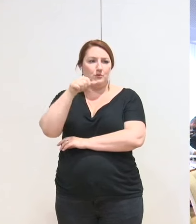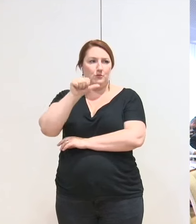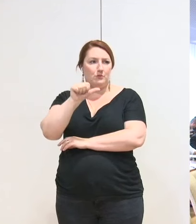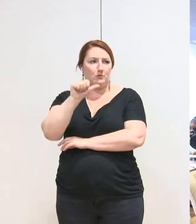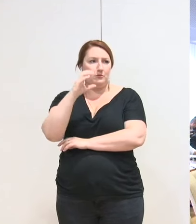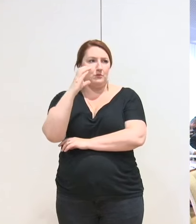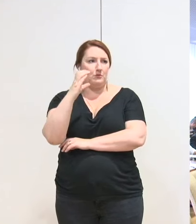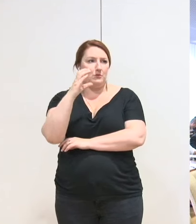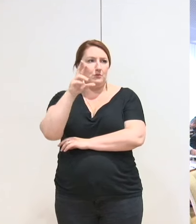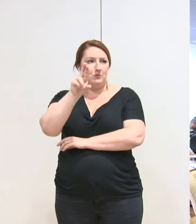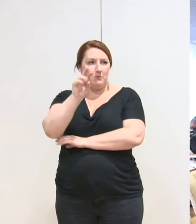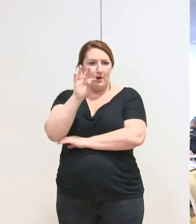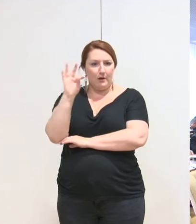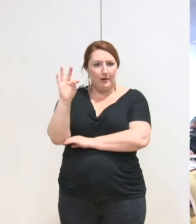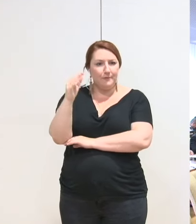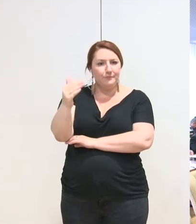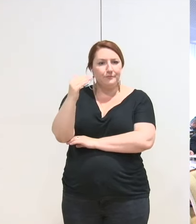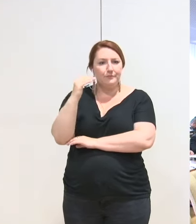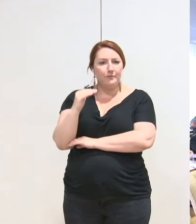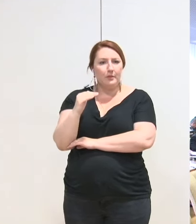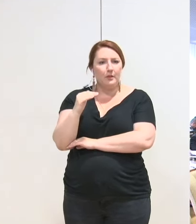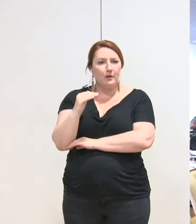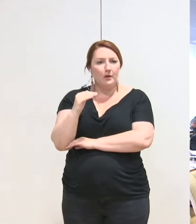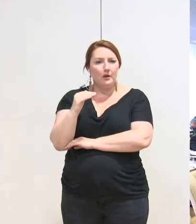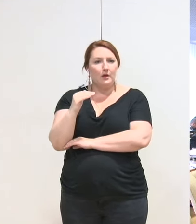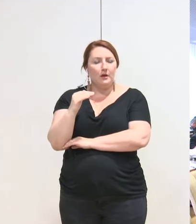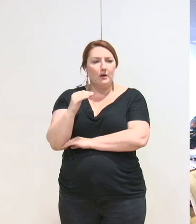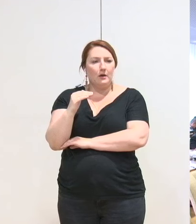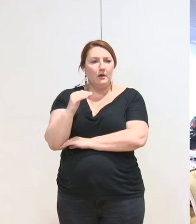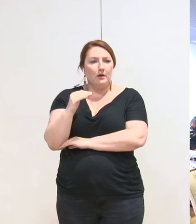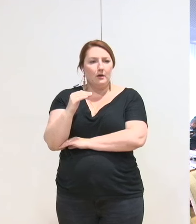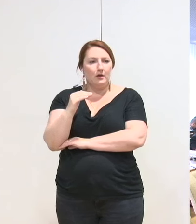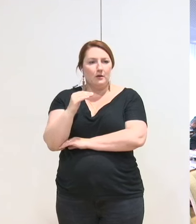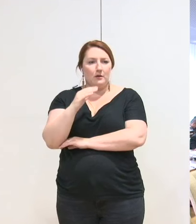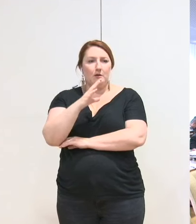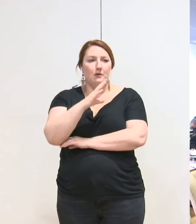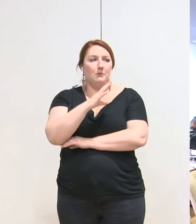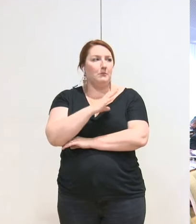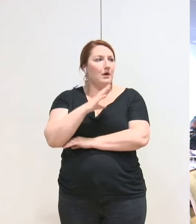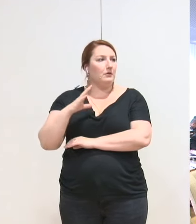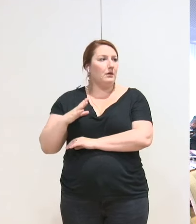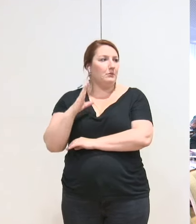Merot monour donne pouvoir à Mame pour la soirée